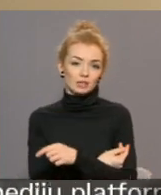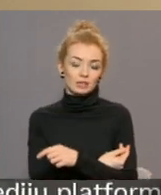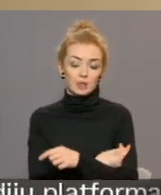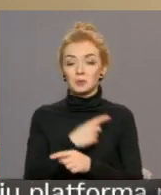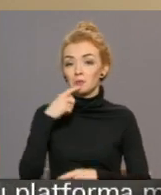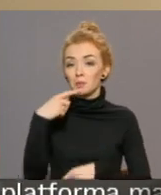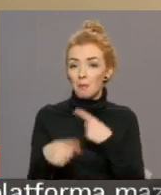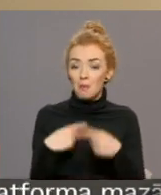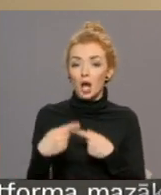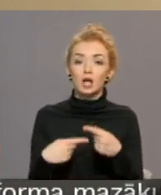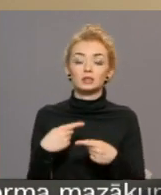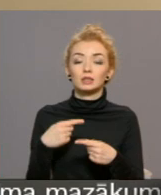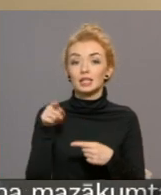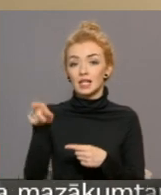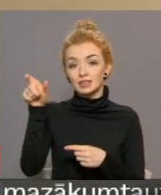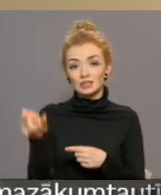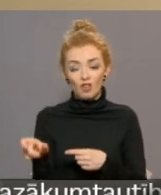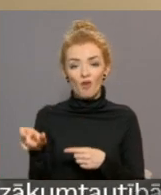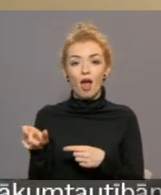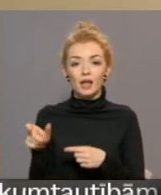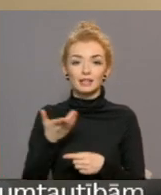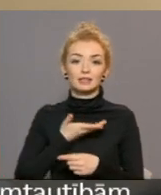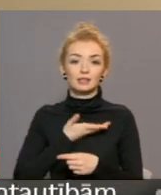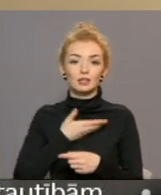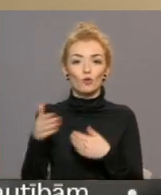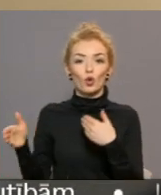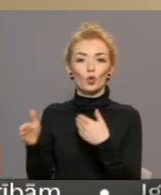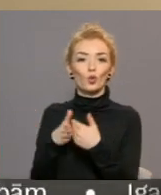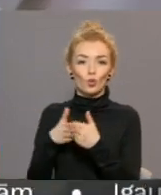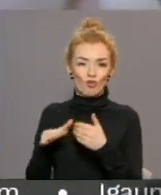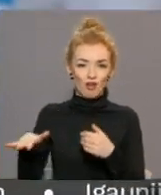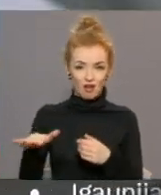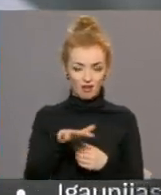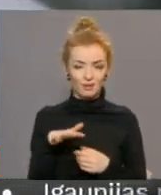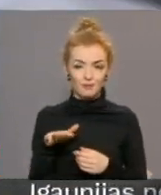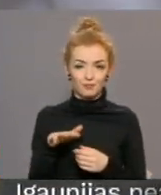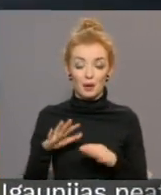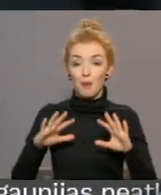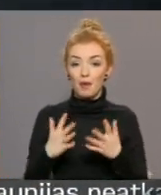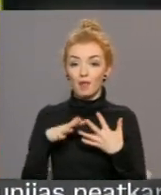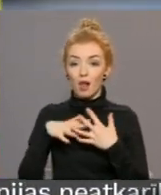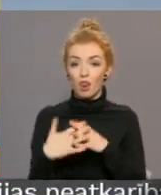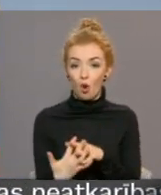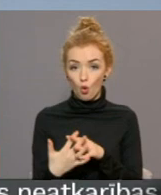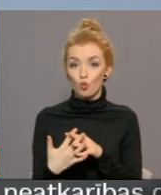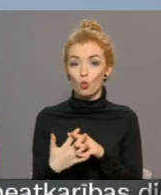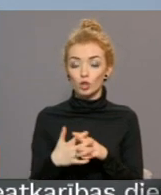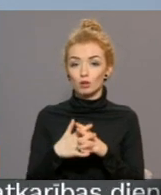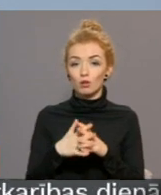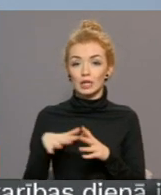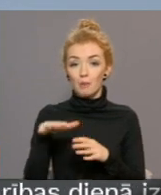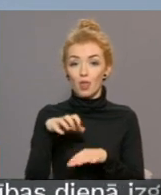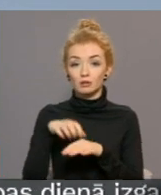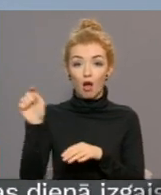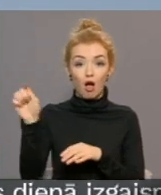Parasti tie cilvēki ir kaut kur tuvāk pie dzīves vietas. Tikmēr laukos vairāk ģimenes ārsti